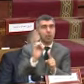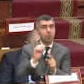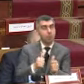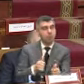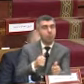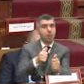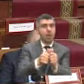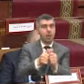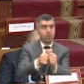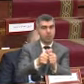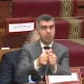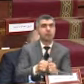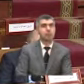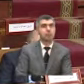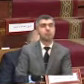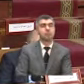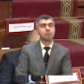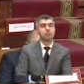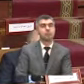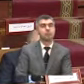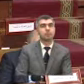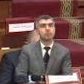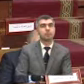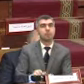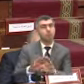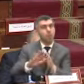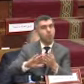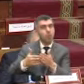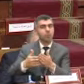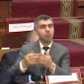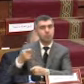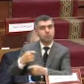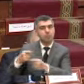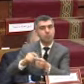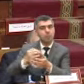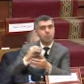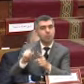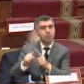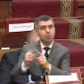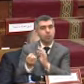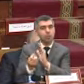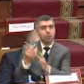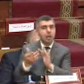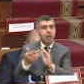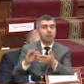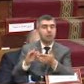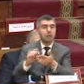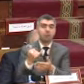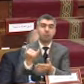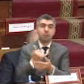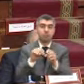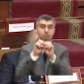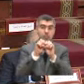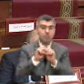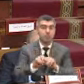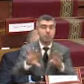وتواكبوا هاد يعني الهيكله ديال هاد الاقتصاد بالرقمنه. وملي كنهضر على الرقمنه السيد الوزير انا كنهضر